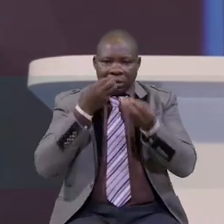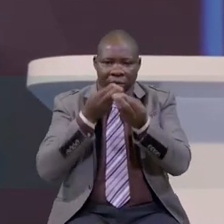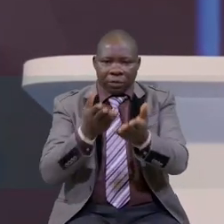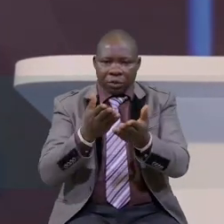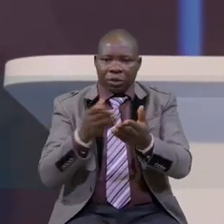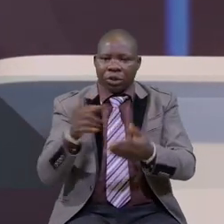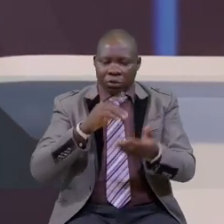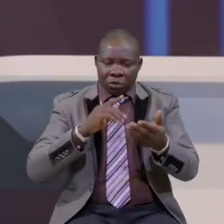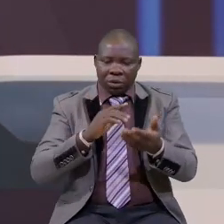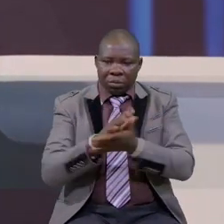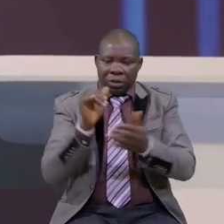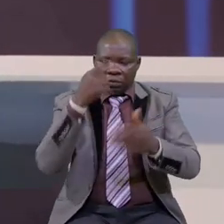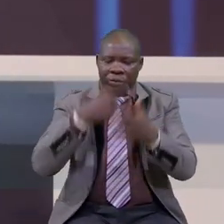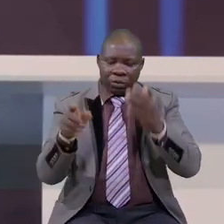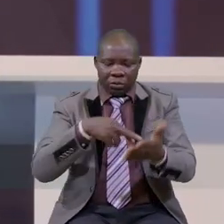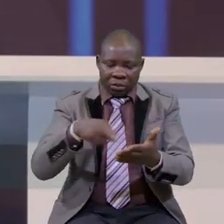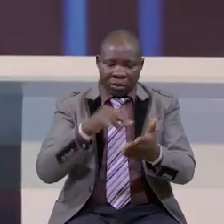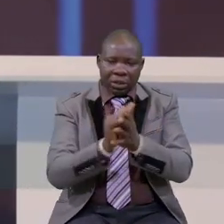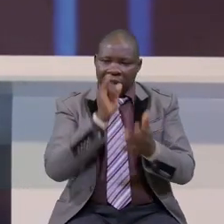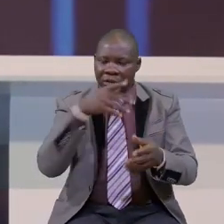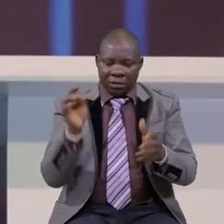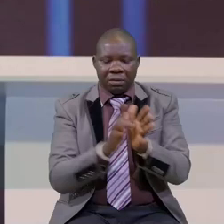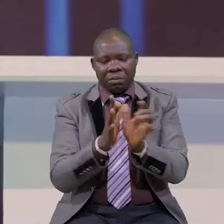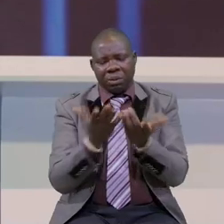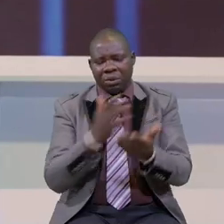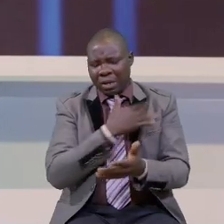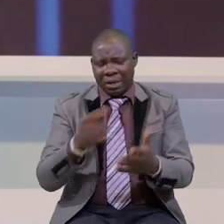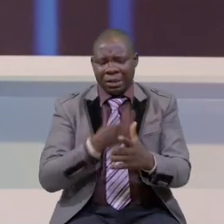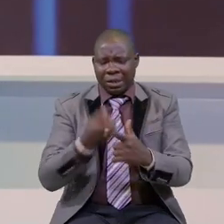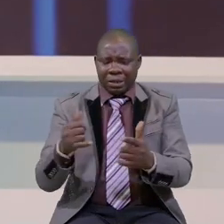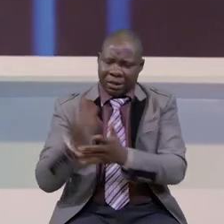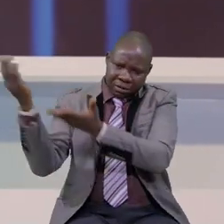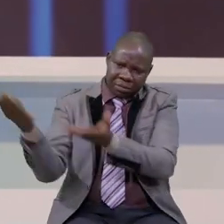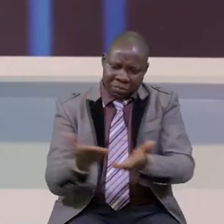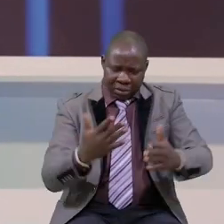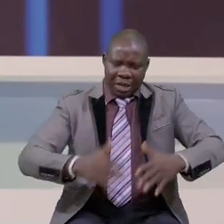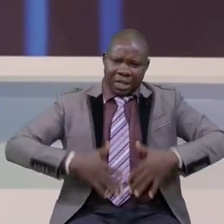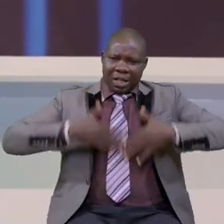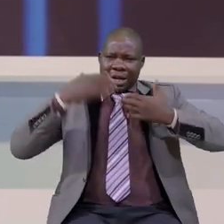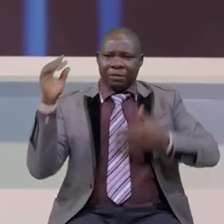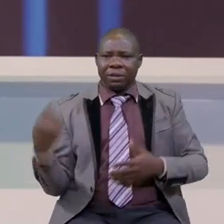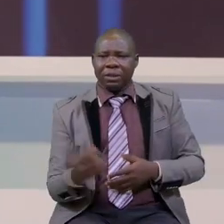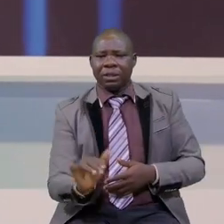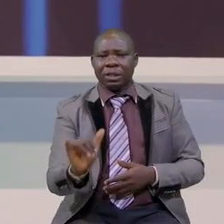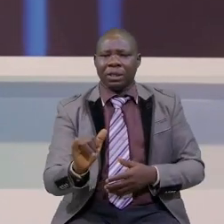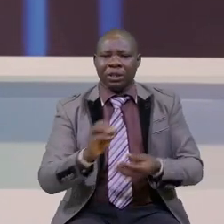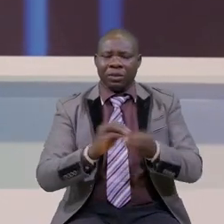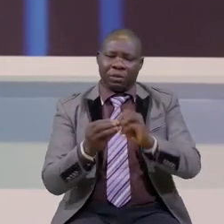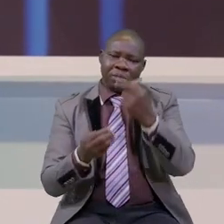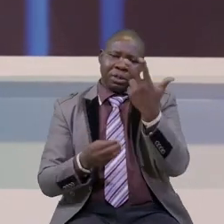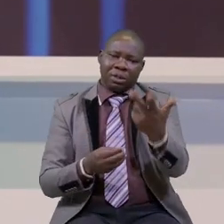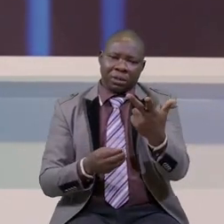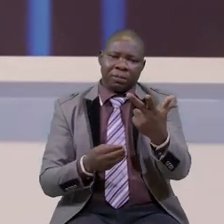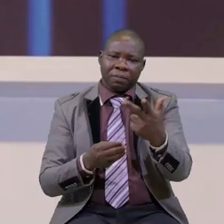information, vous croyez à ce que vous lisez, c'est la Bible, et alors elle t'apporte la vie éternelle. La Bible, troisièmement,